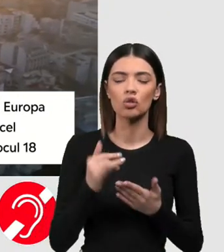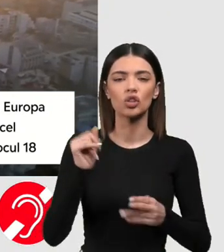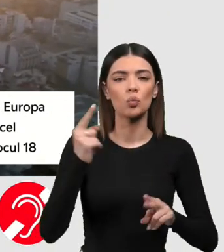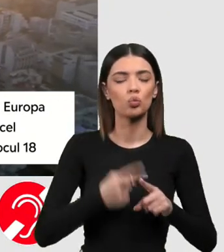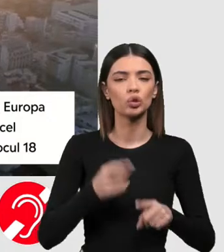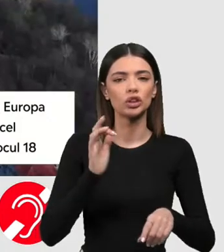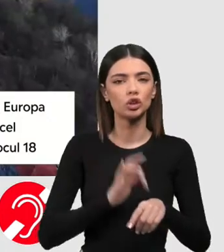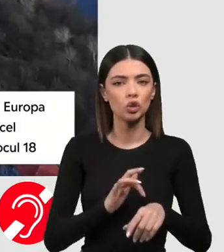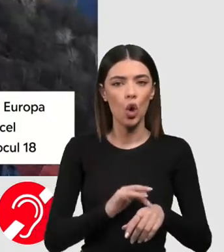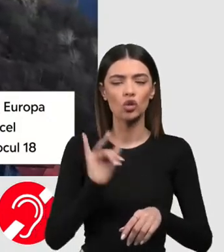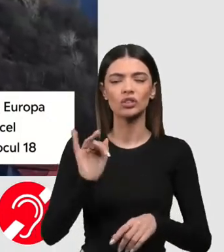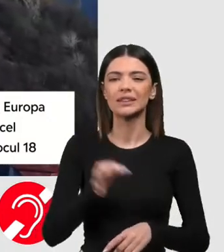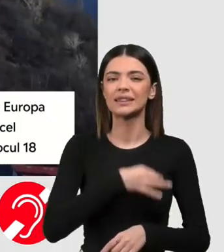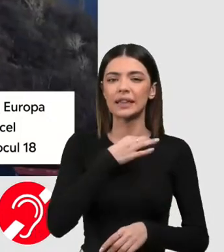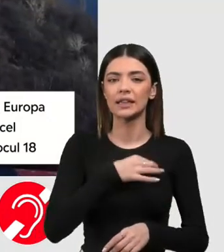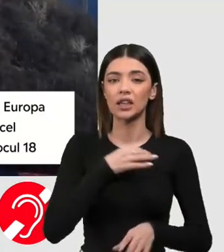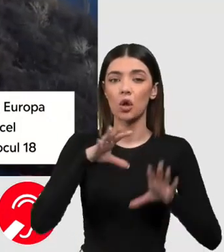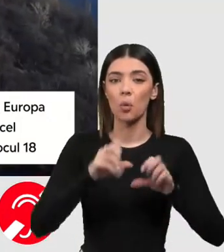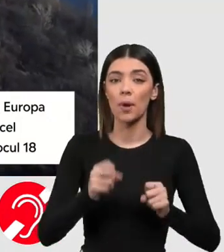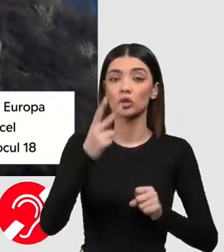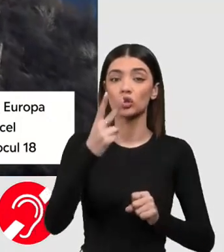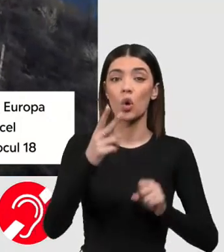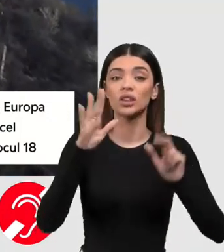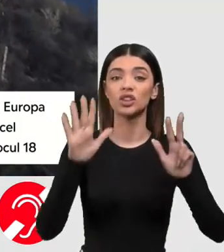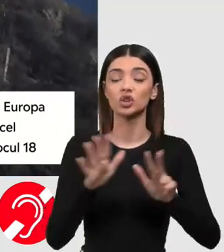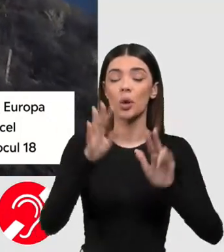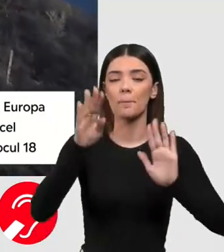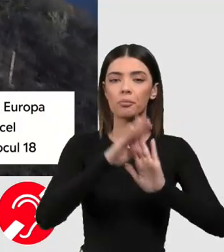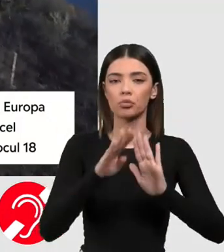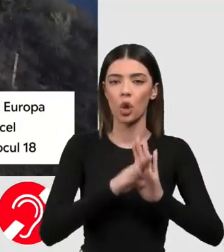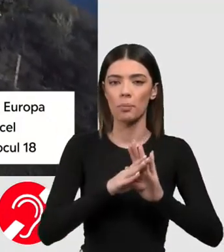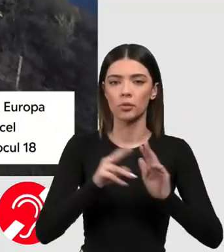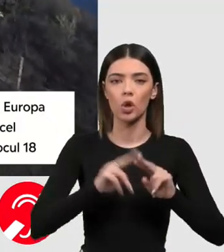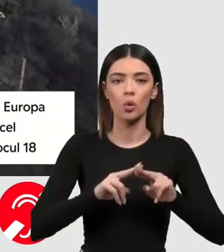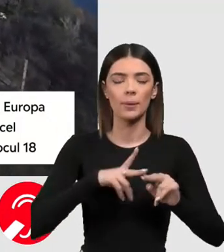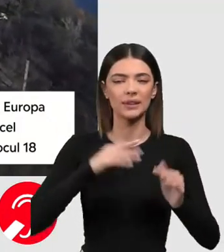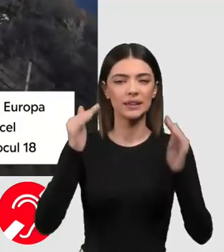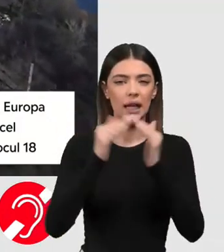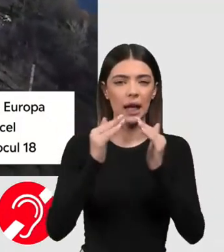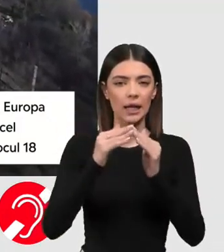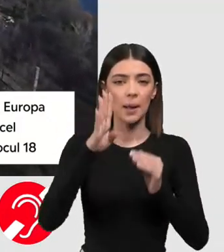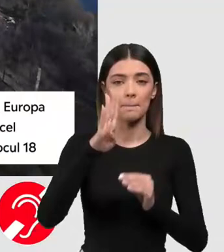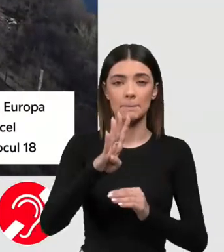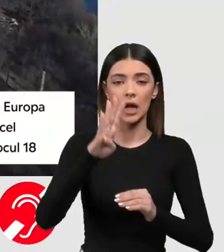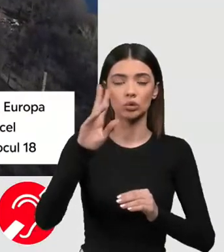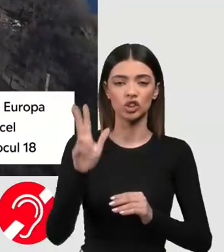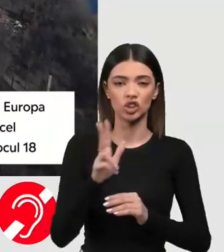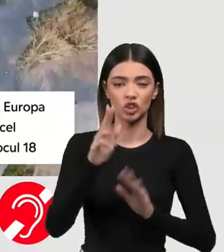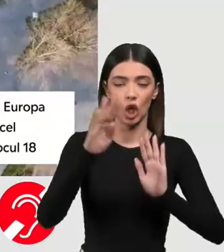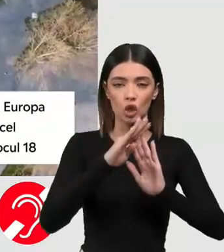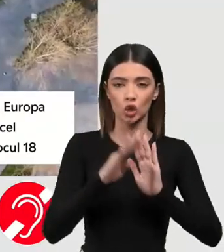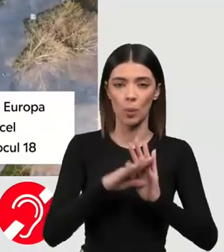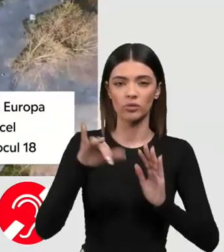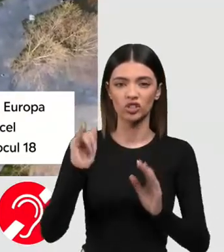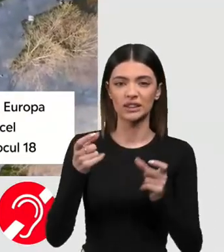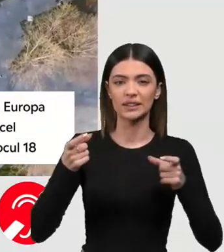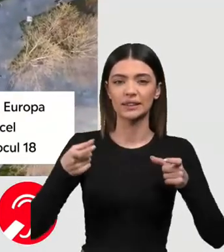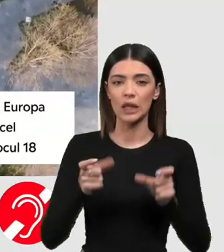medicală, obținând aici locul 28. La locuință stă pe locul 43, la